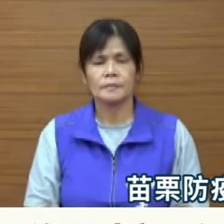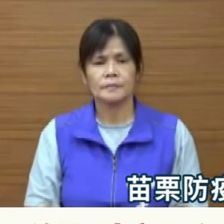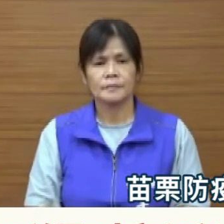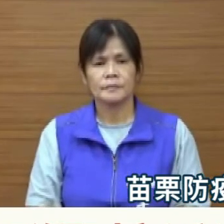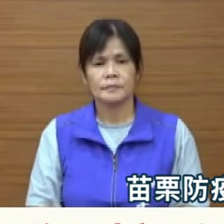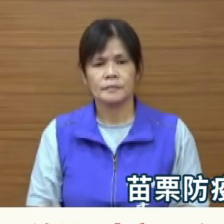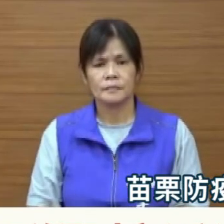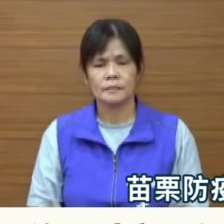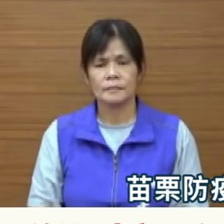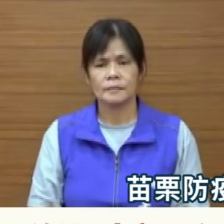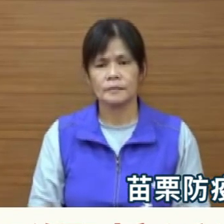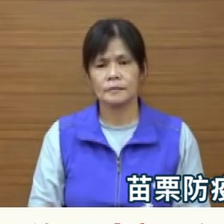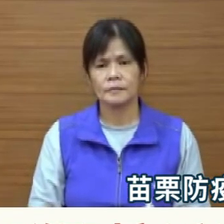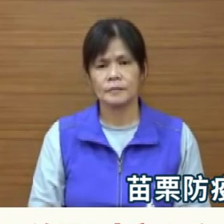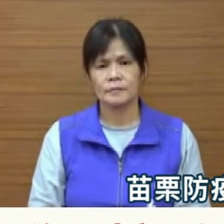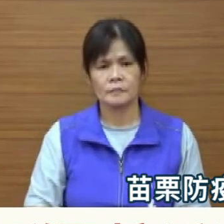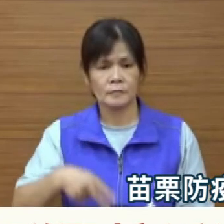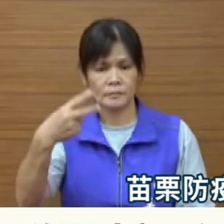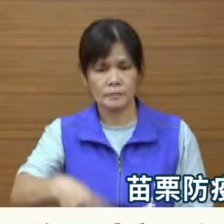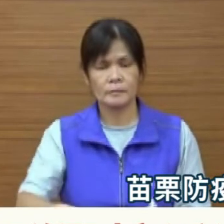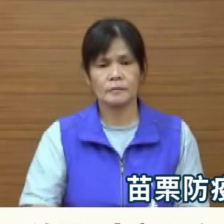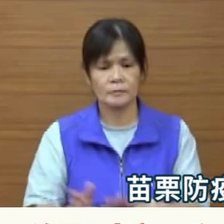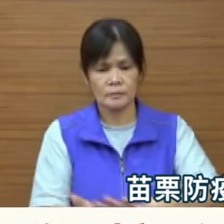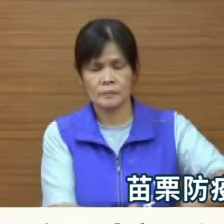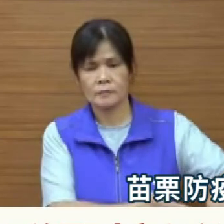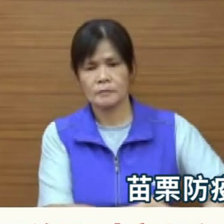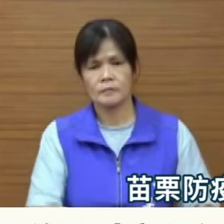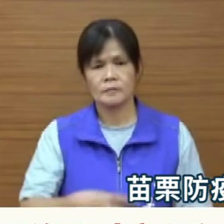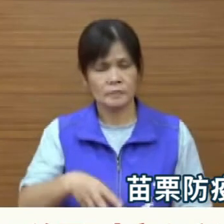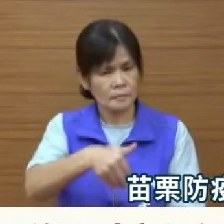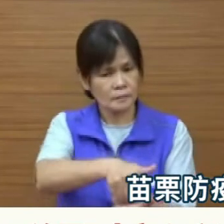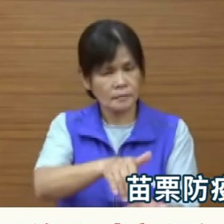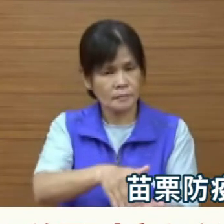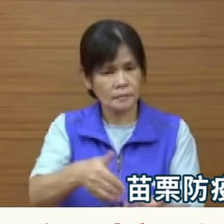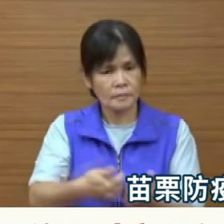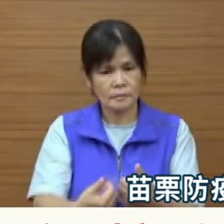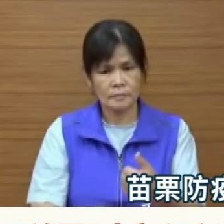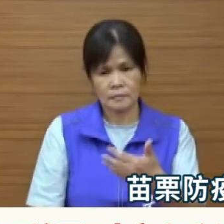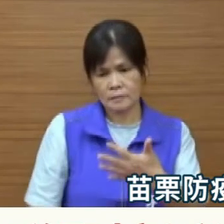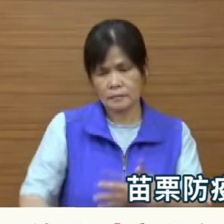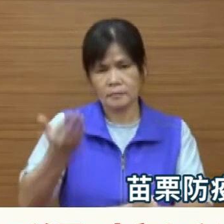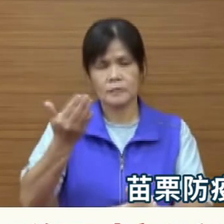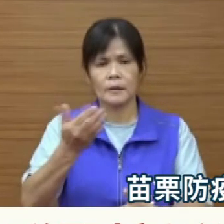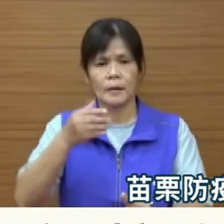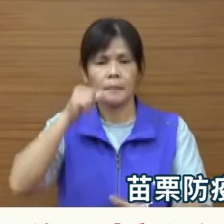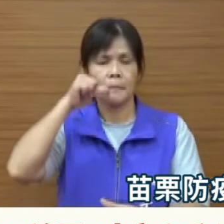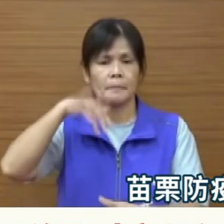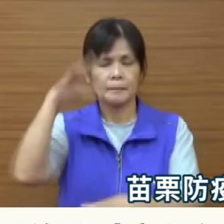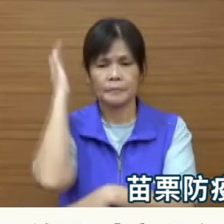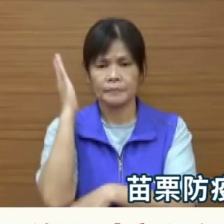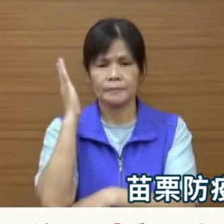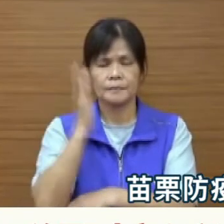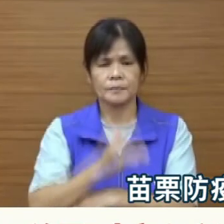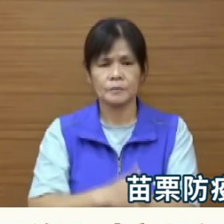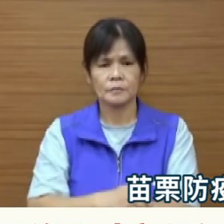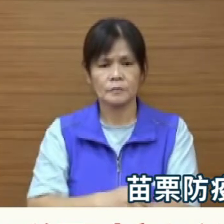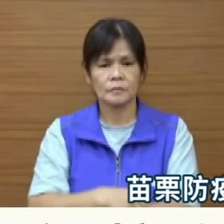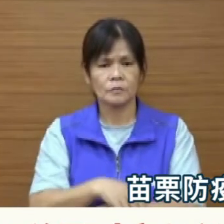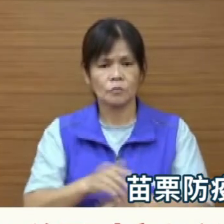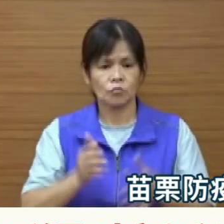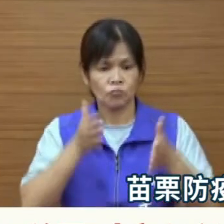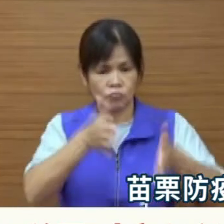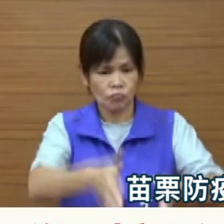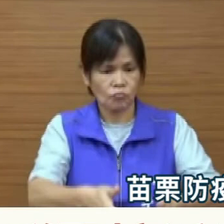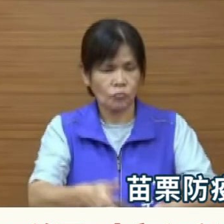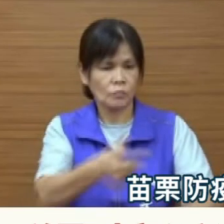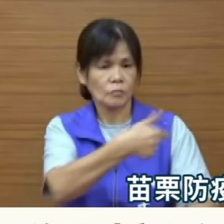里面赶快去施打。那再来就是跟各位报告的是，为了要加强本县